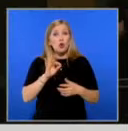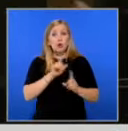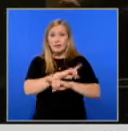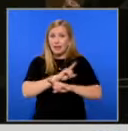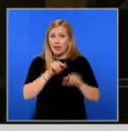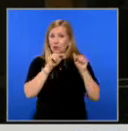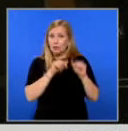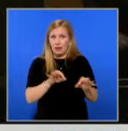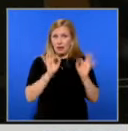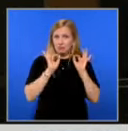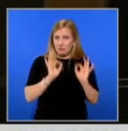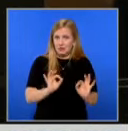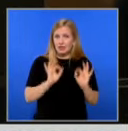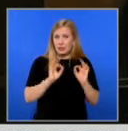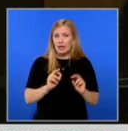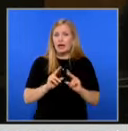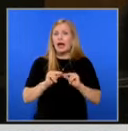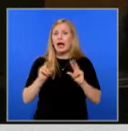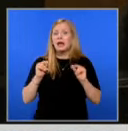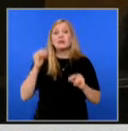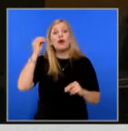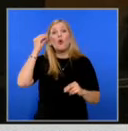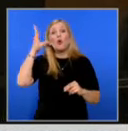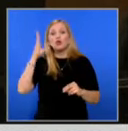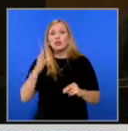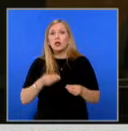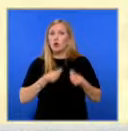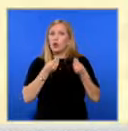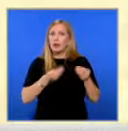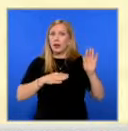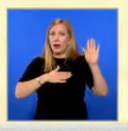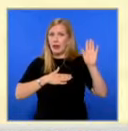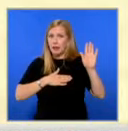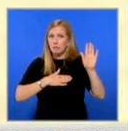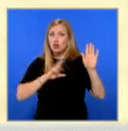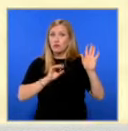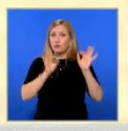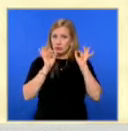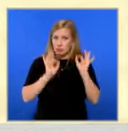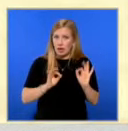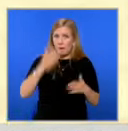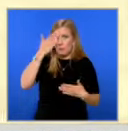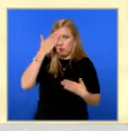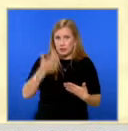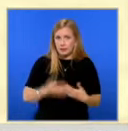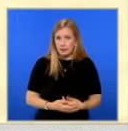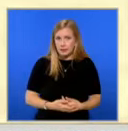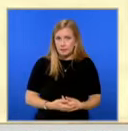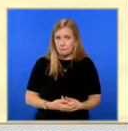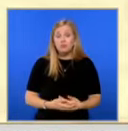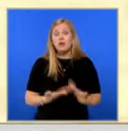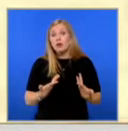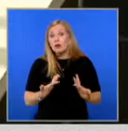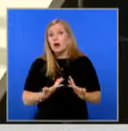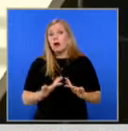твърди уфологът хайме маус който положи клетва пред конгресмените че ще говори само истината по неговите думи